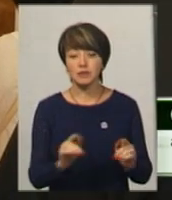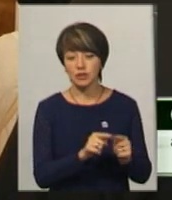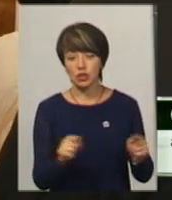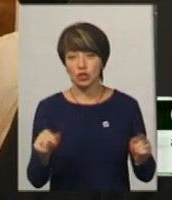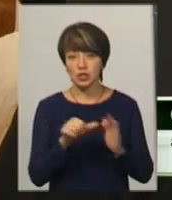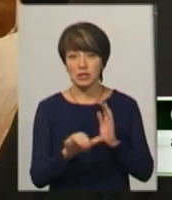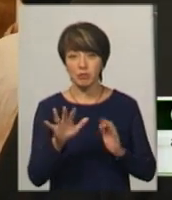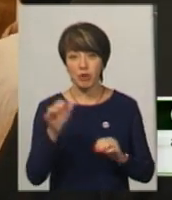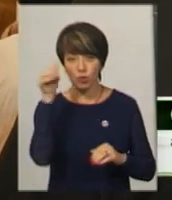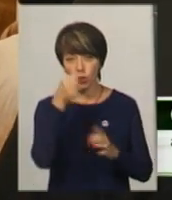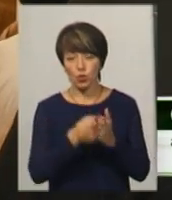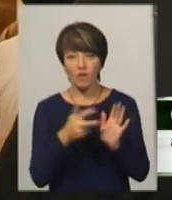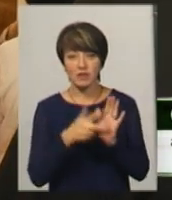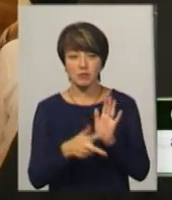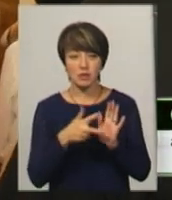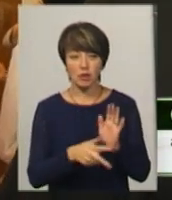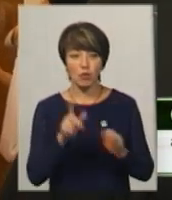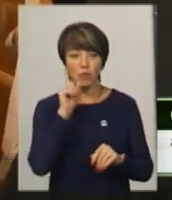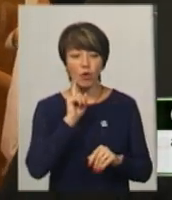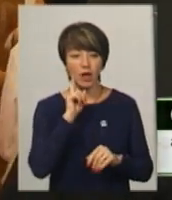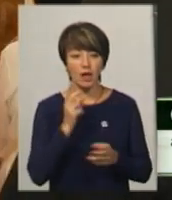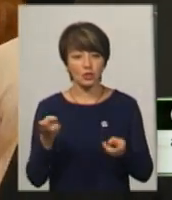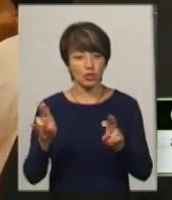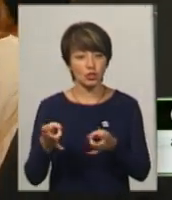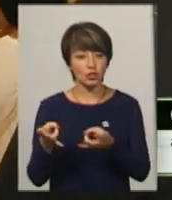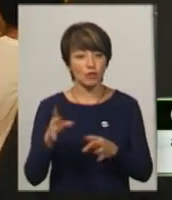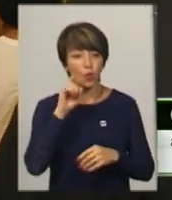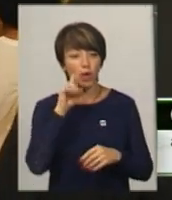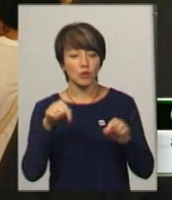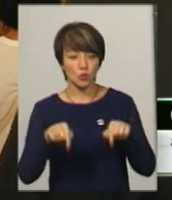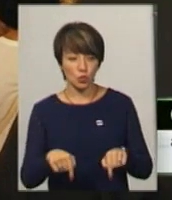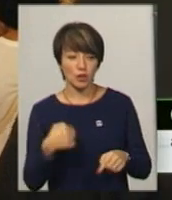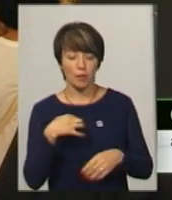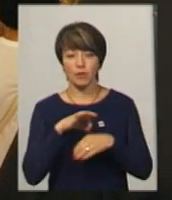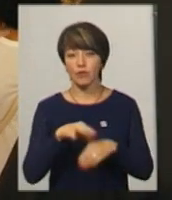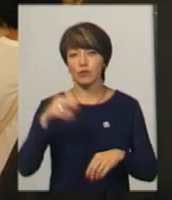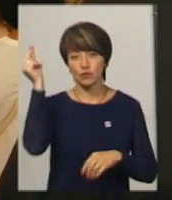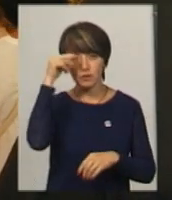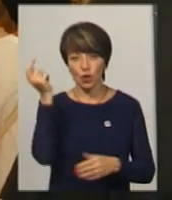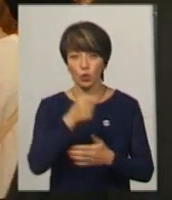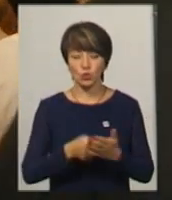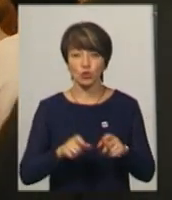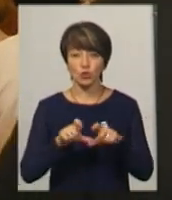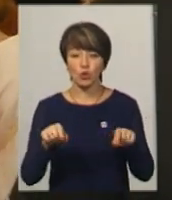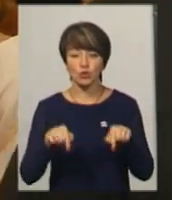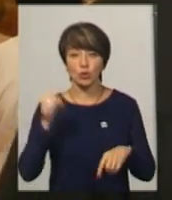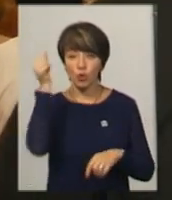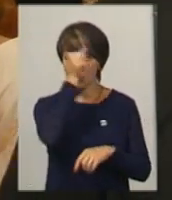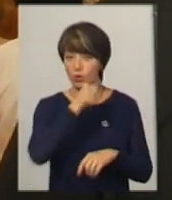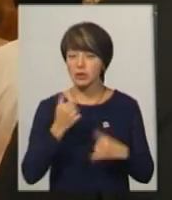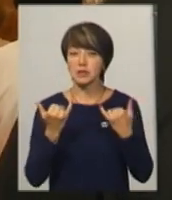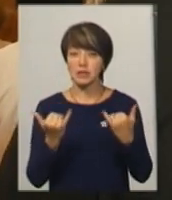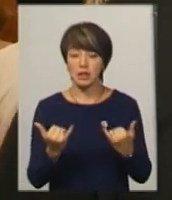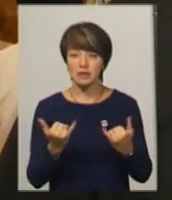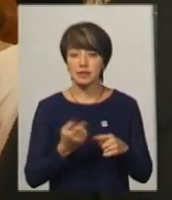року, до 80-го, поки я не залишив Україну, я провів тут і вчився в художній школі. І цього року, якраз от зараз, думаю, в